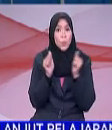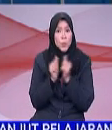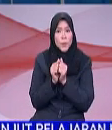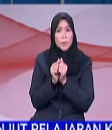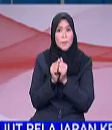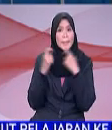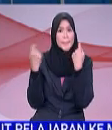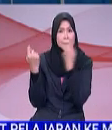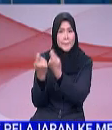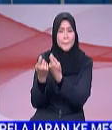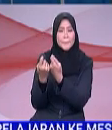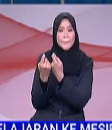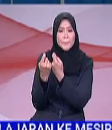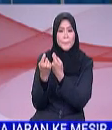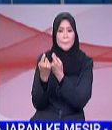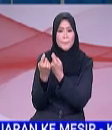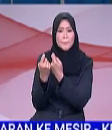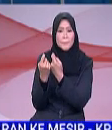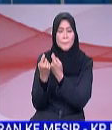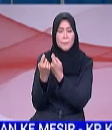dengan